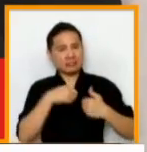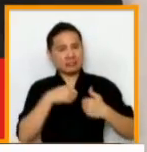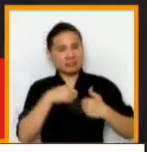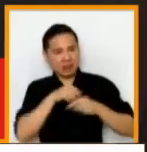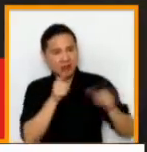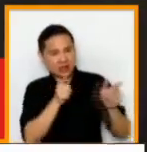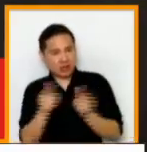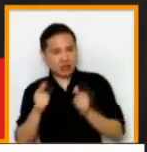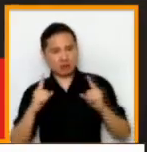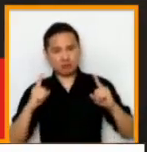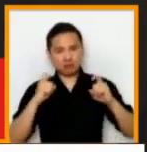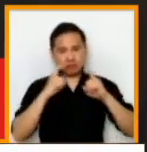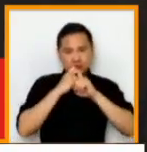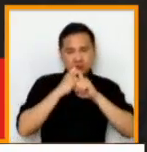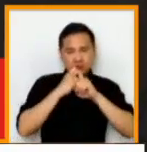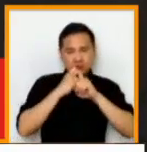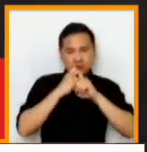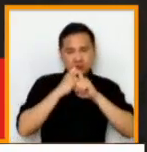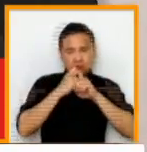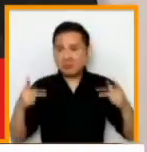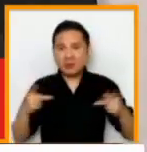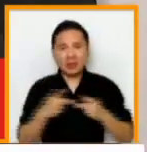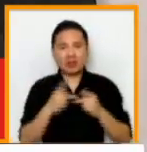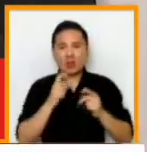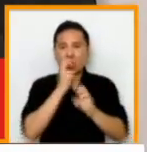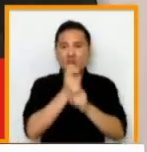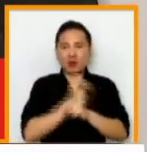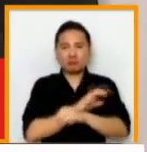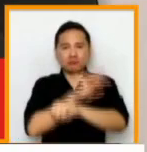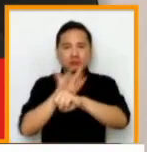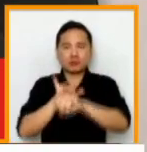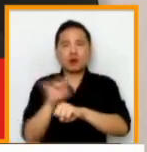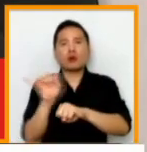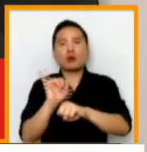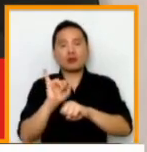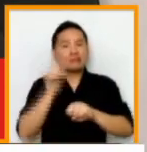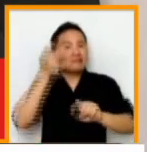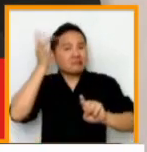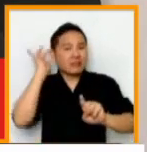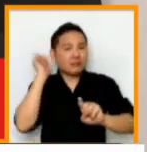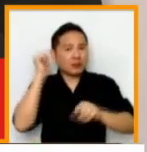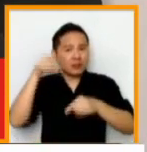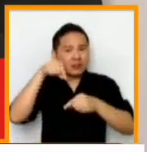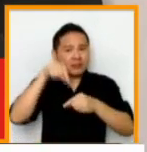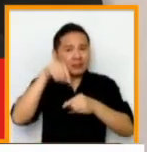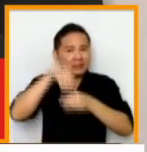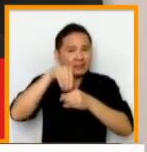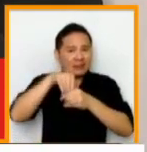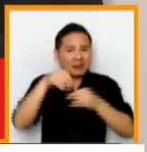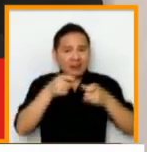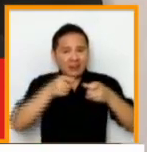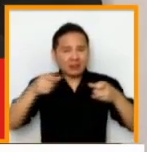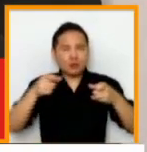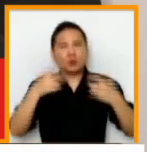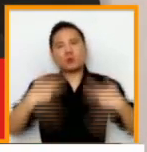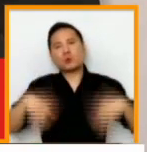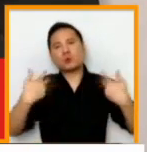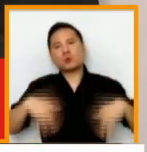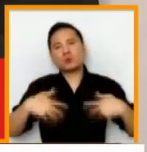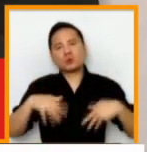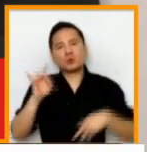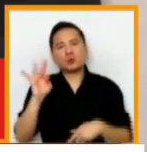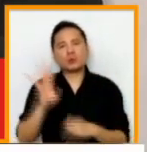geographically, and also the sensitivity of the doses have really made our deliveries very,